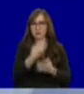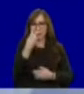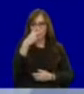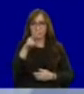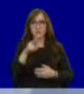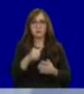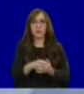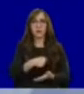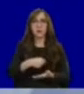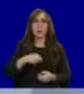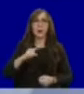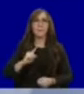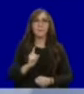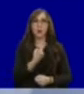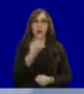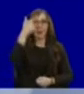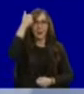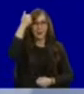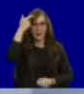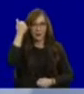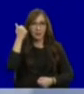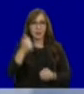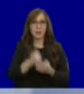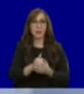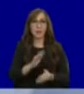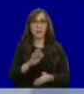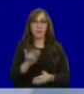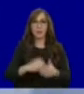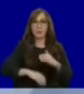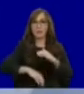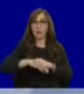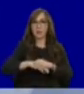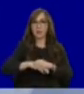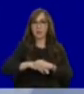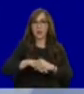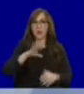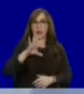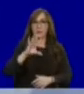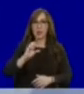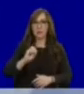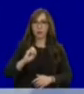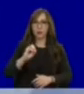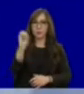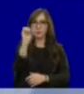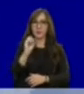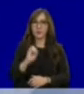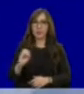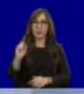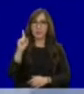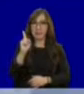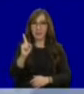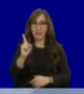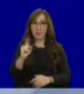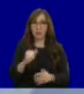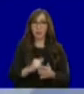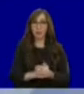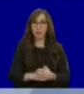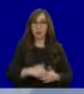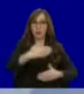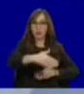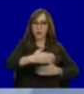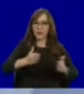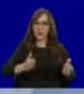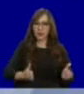melakukan tatap muka, tapi sekolah itu maksimal hanya 50% kapasitas per kelas. Dan tentunya wajib